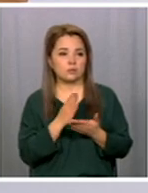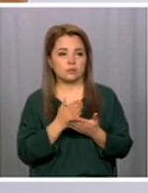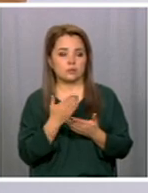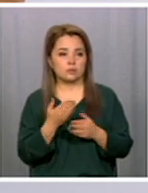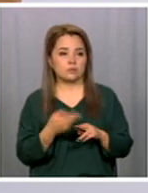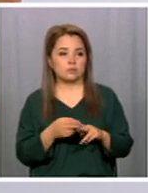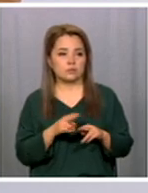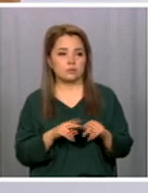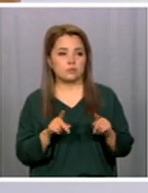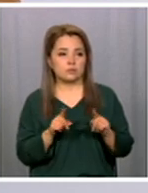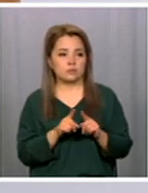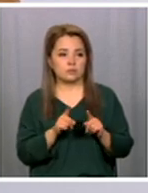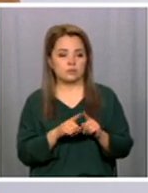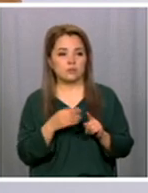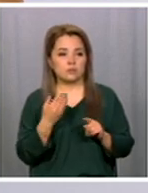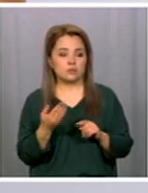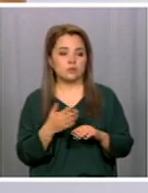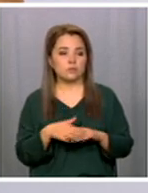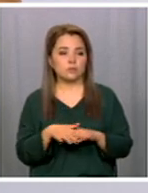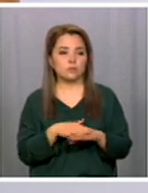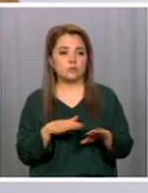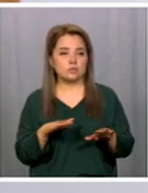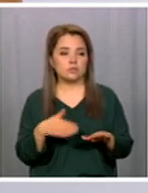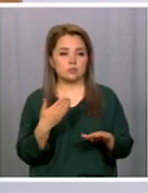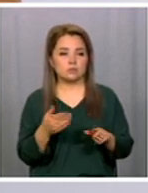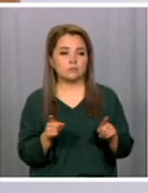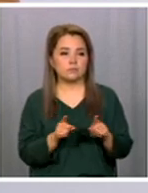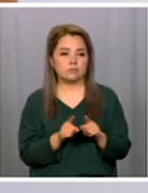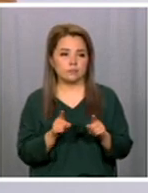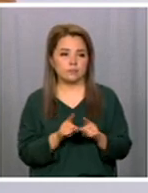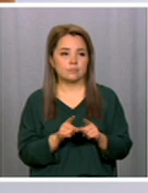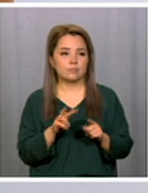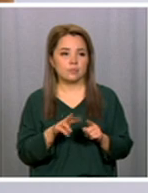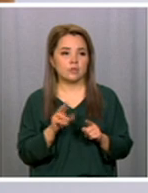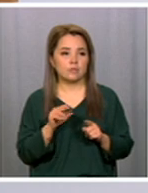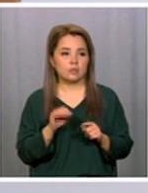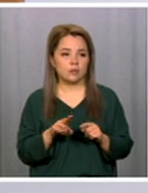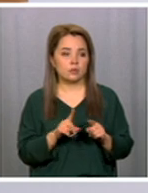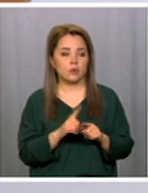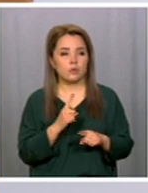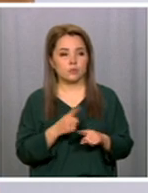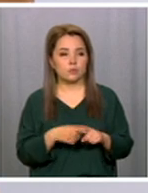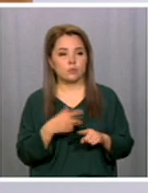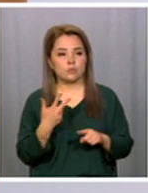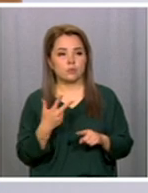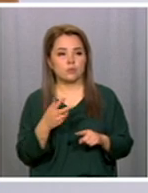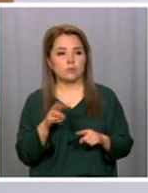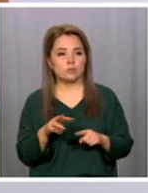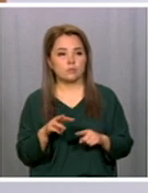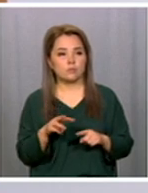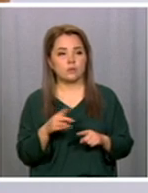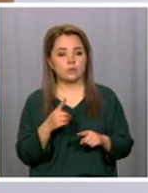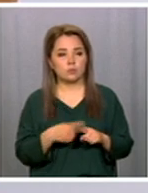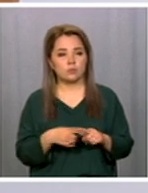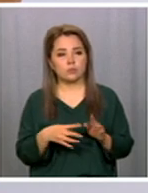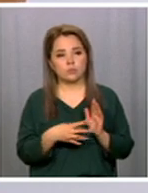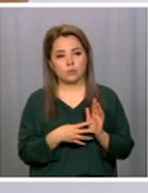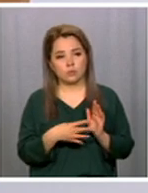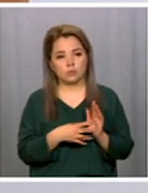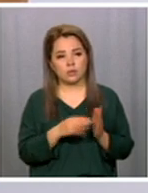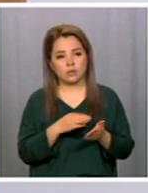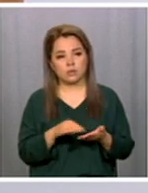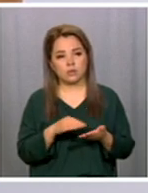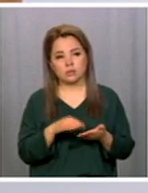болса, бірінші бөлшекке толықтауыш көбейткіш ретінде m квадрат қосу 3m қосылған 9-ды көбейтіп